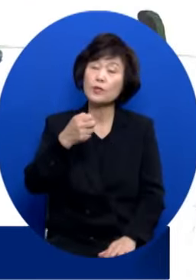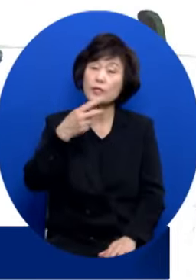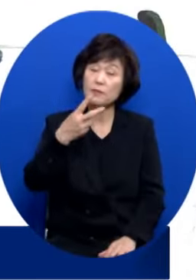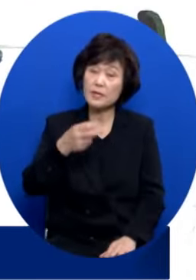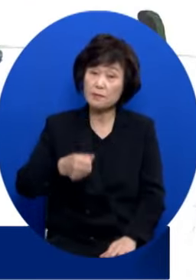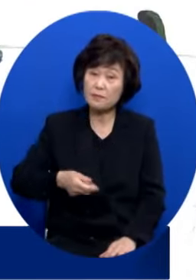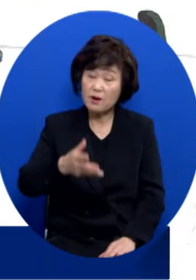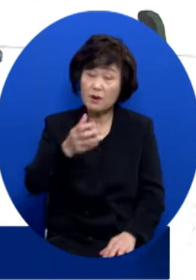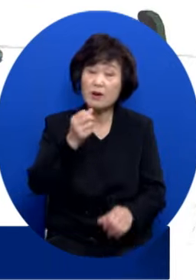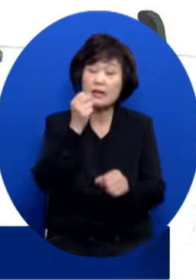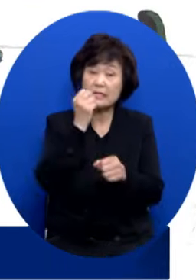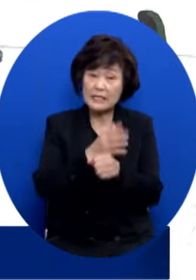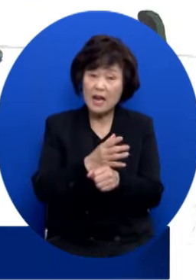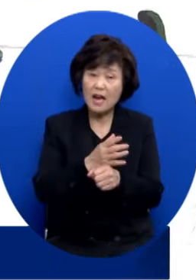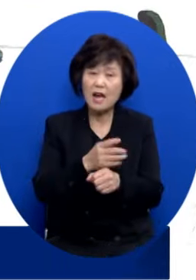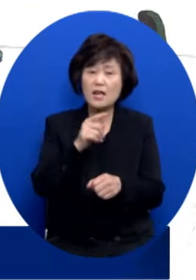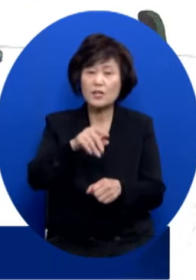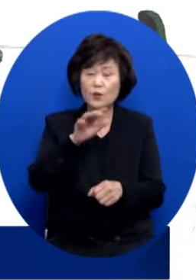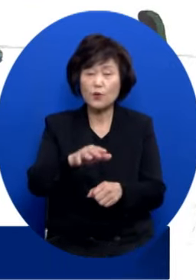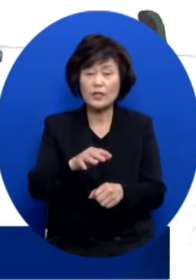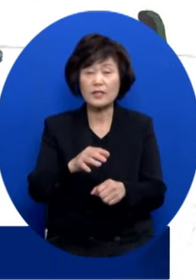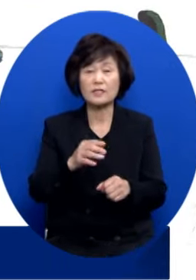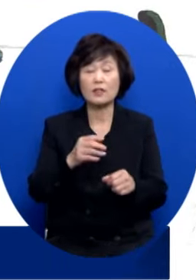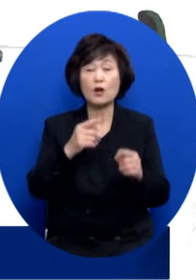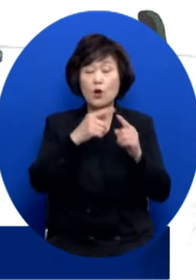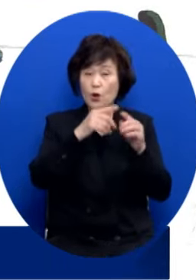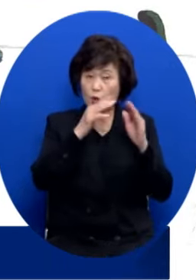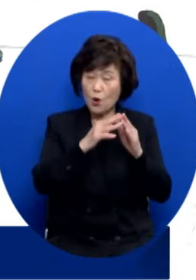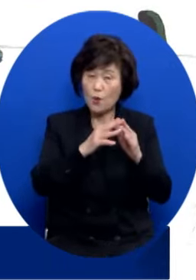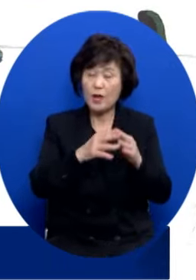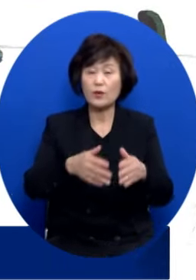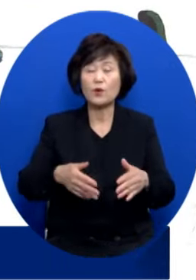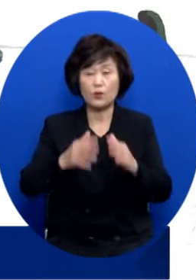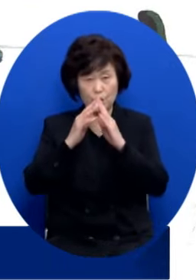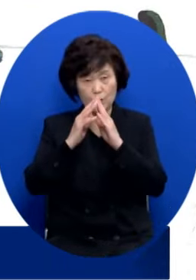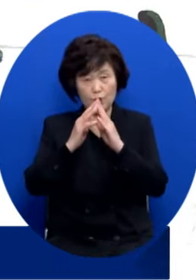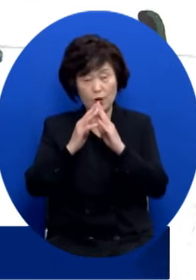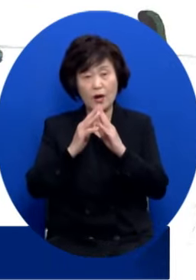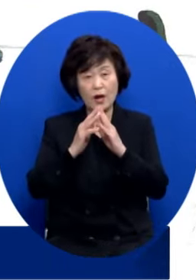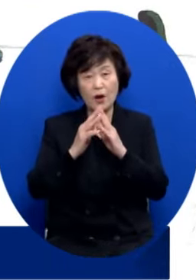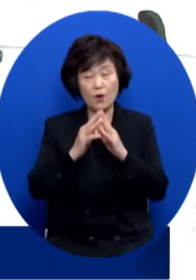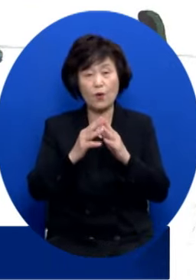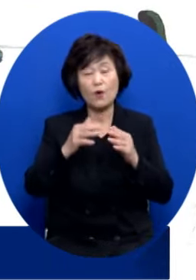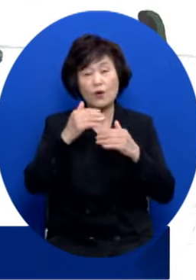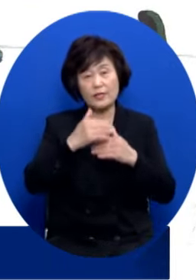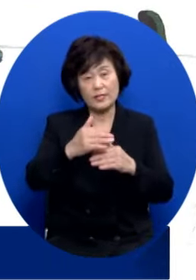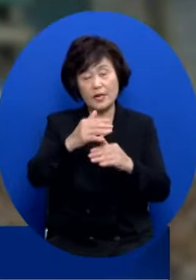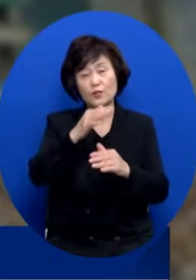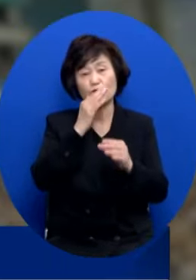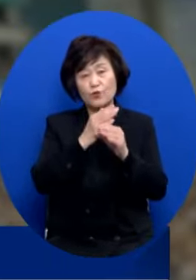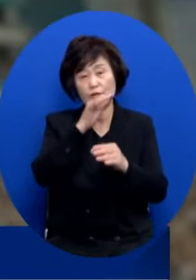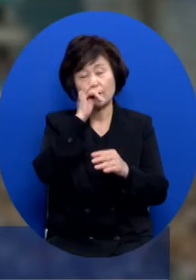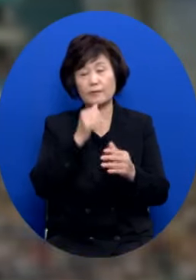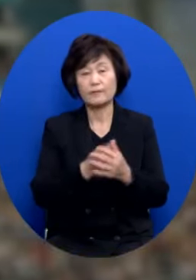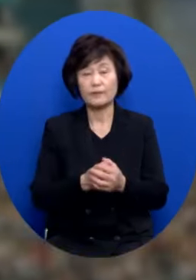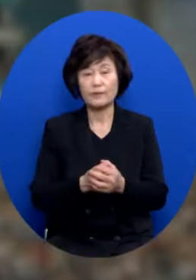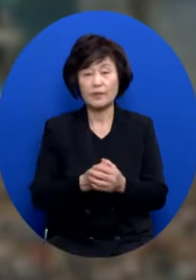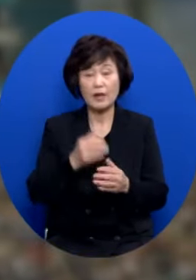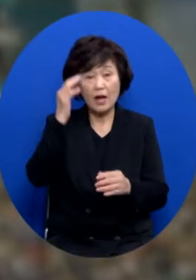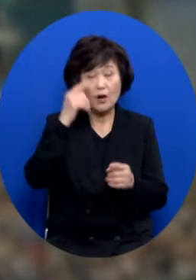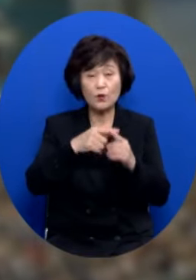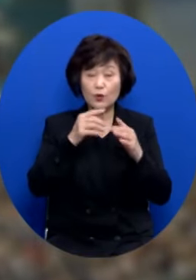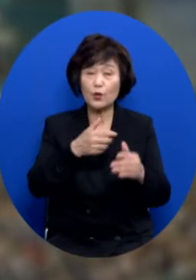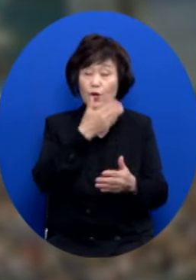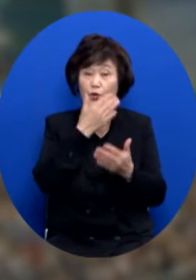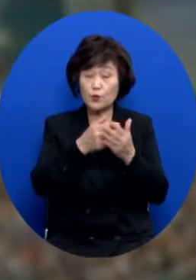이단 예방 교육 센터와 헬리 교회 교회를 건축하는 것으로 해서 일을 진행하고 있습니다 한국교회